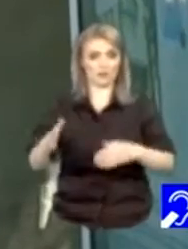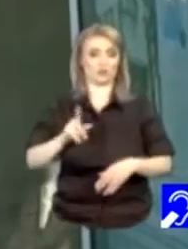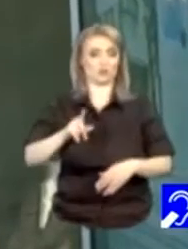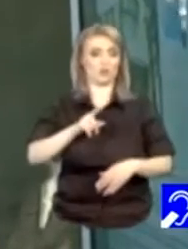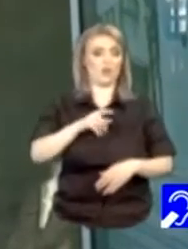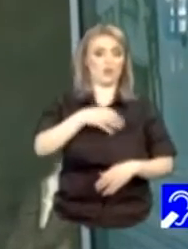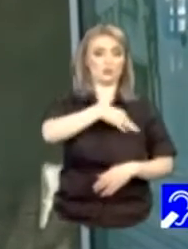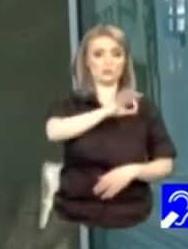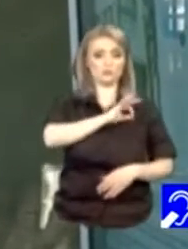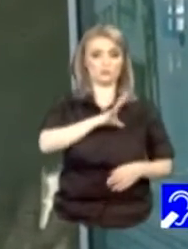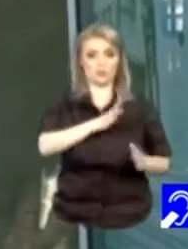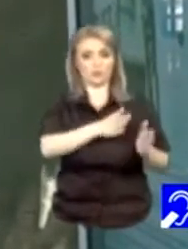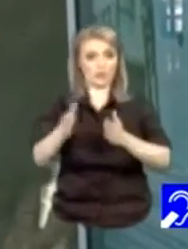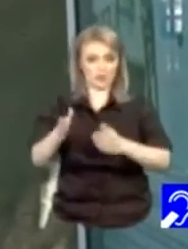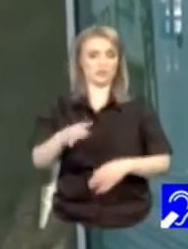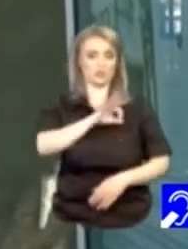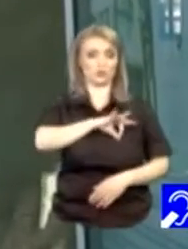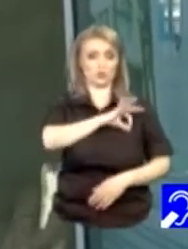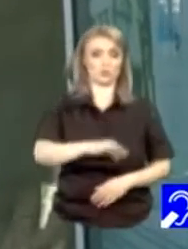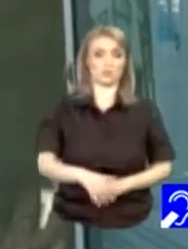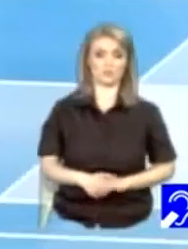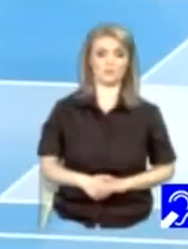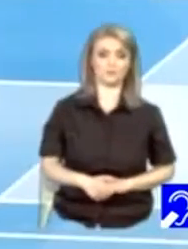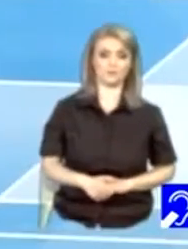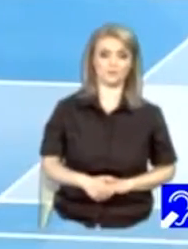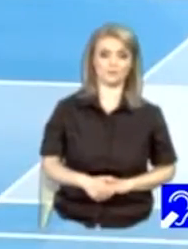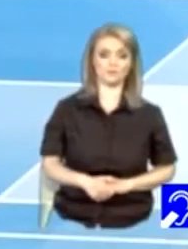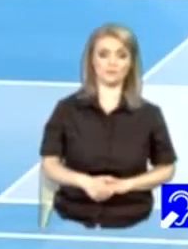și aici este cel mai principal.